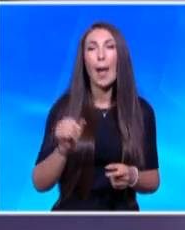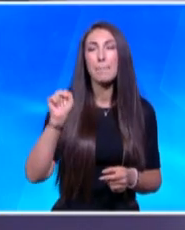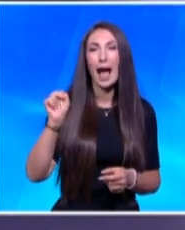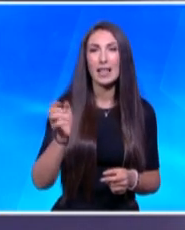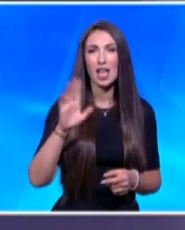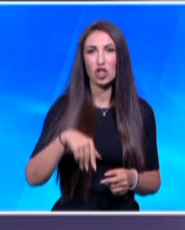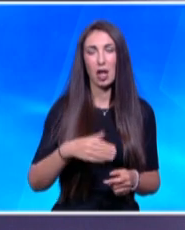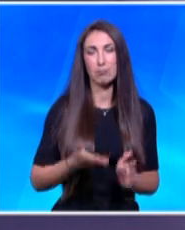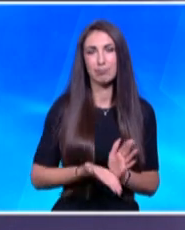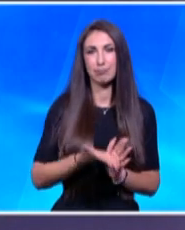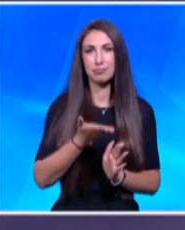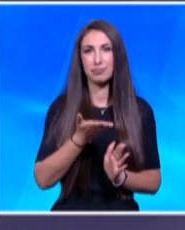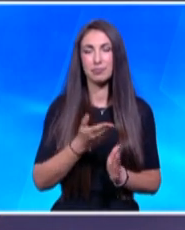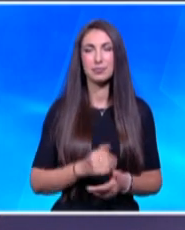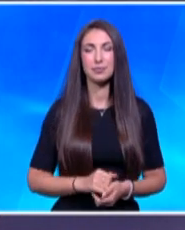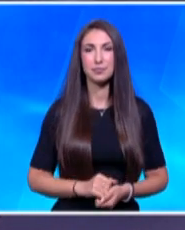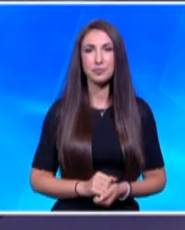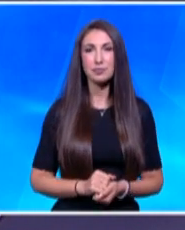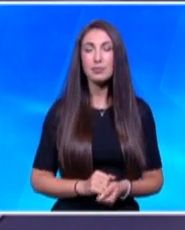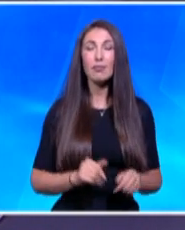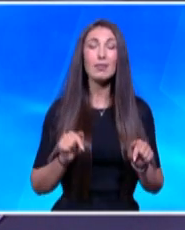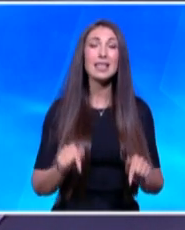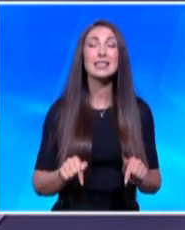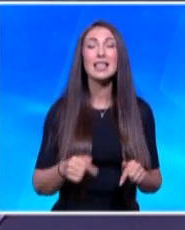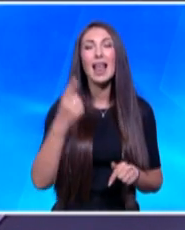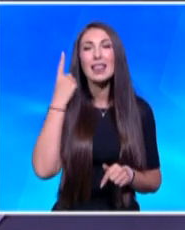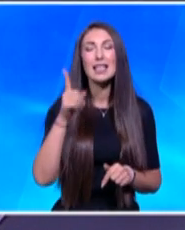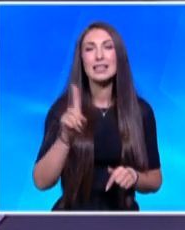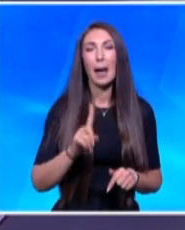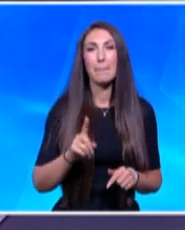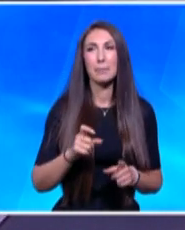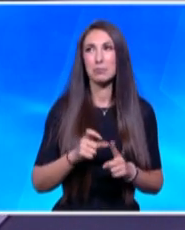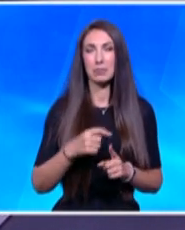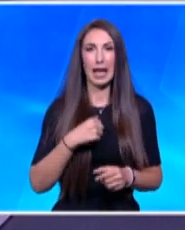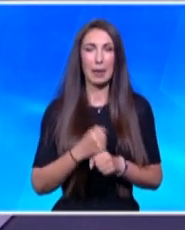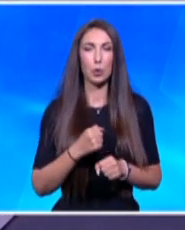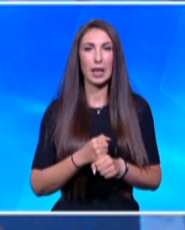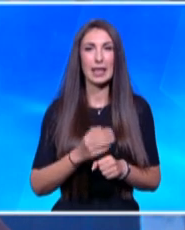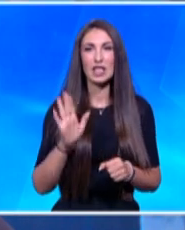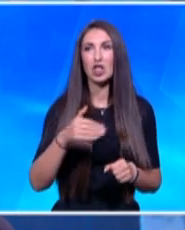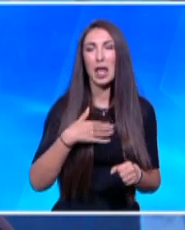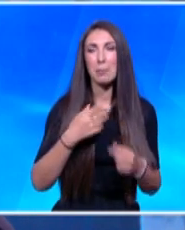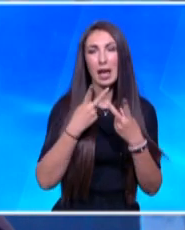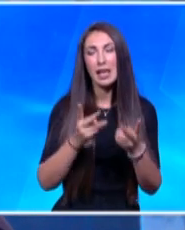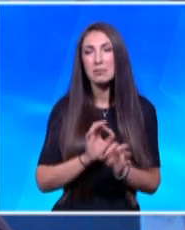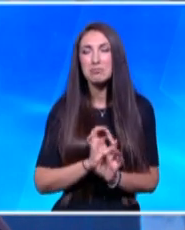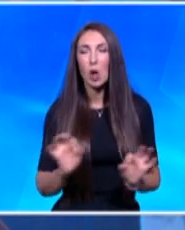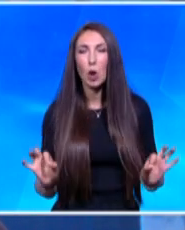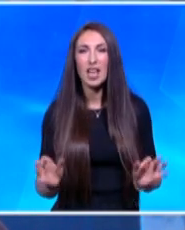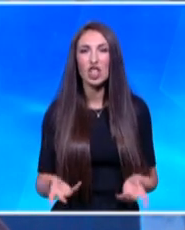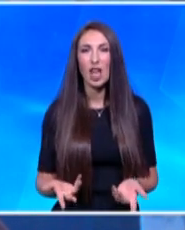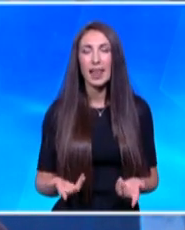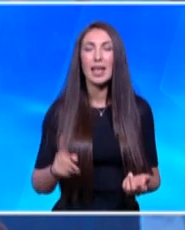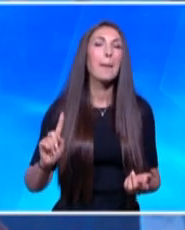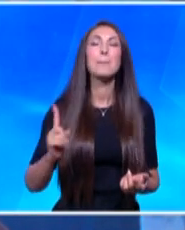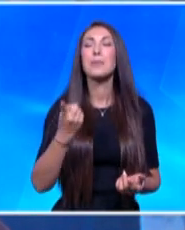партия? Ами, сега не знам репутационно дали ще даде някакво отражение по принцип, тъй като